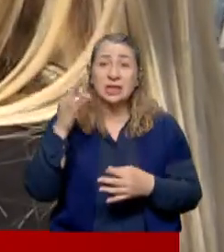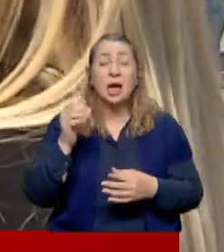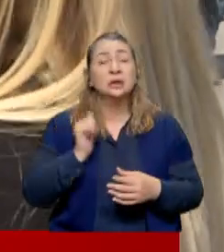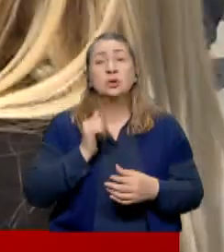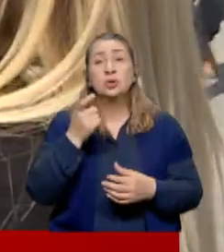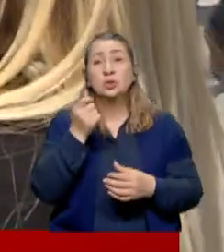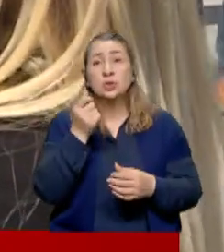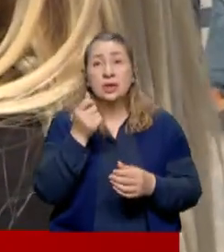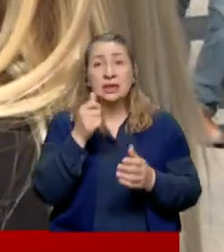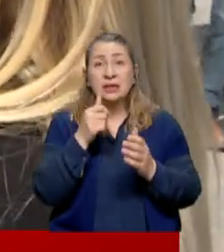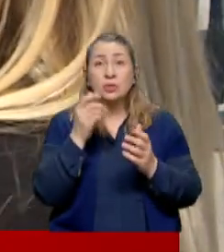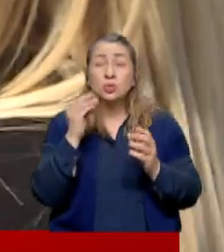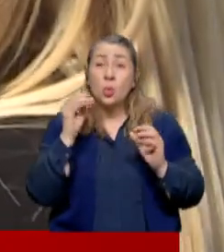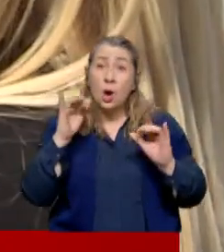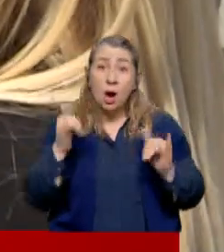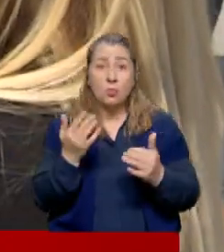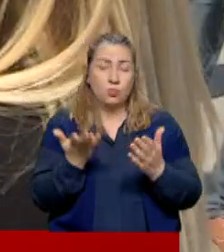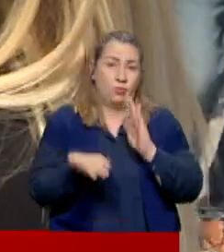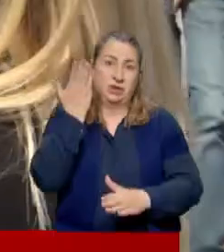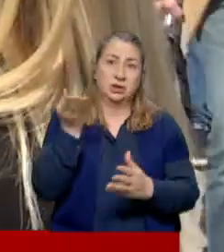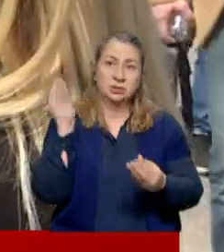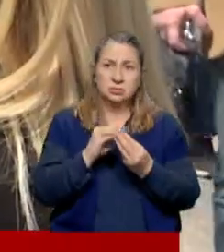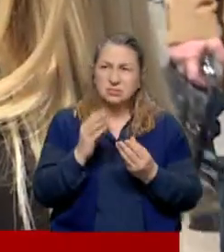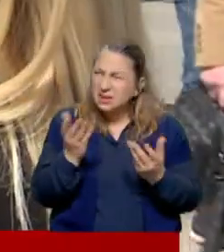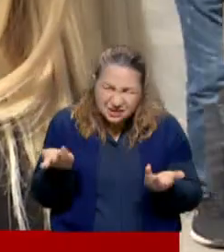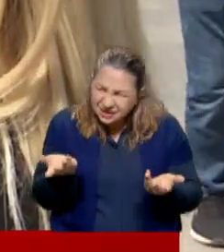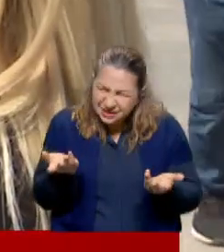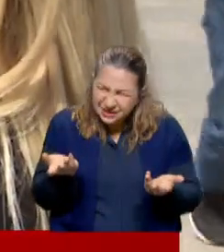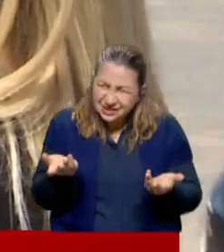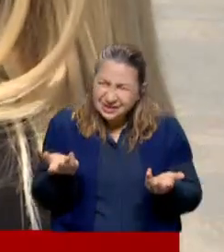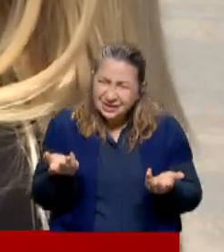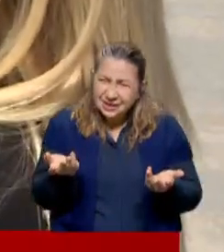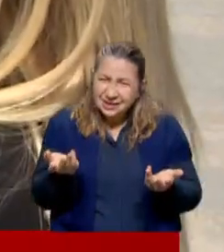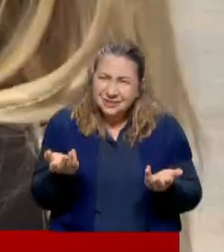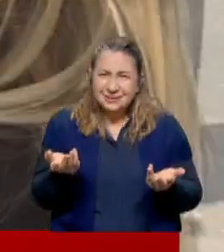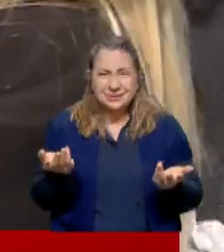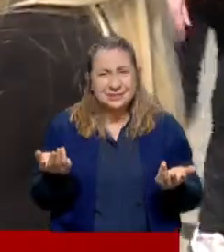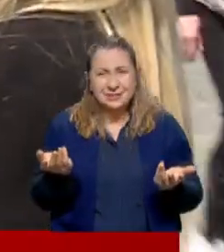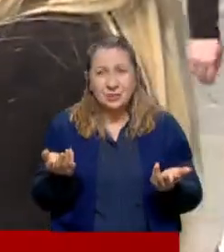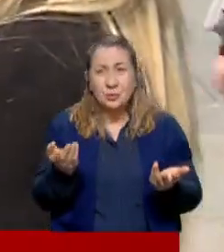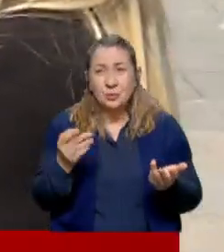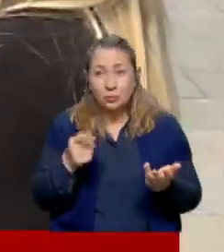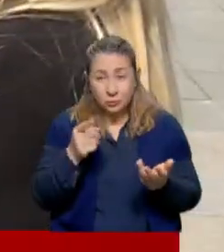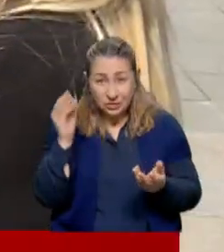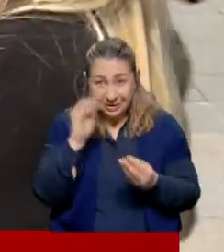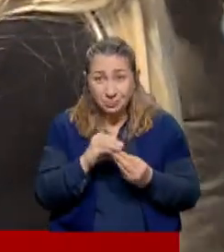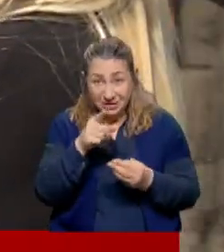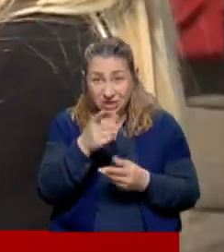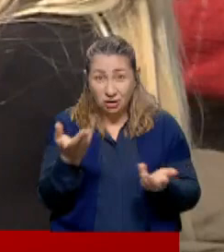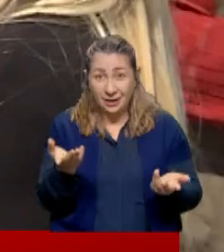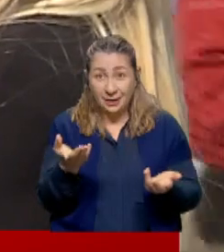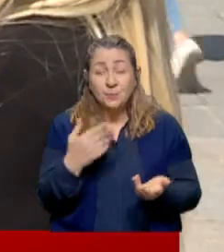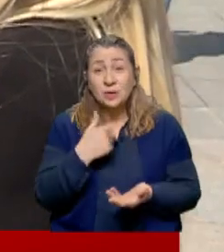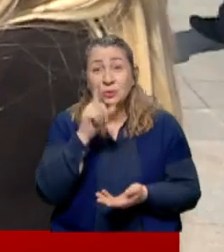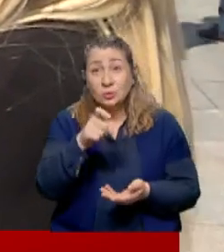Asgari ücrete tarihi zam yapıldı ama. Nasıl tarihi zam ya? Bu tarihi zam mı sizce?